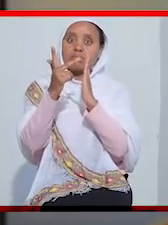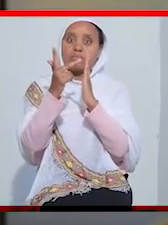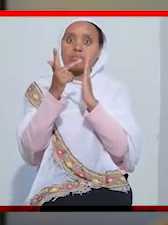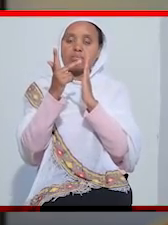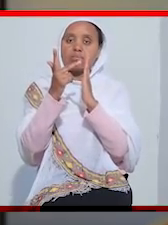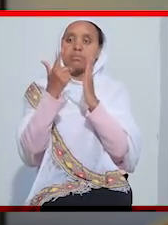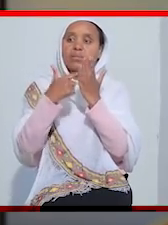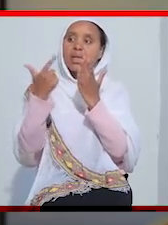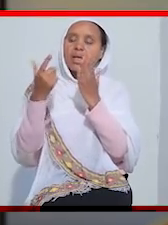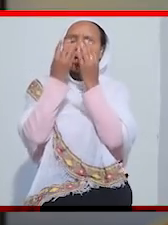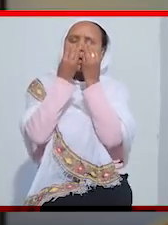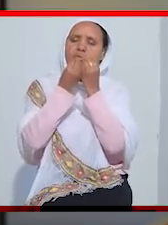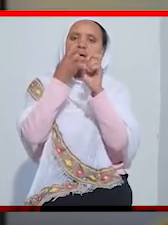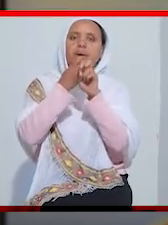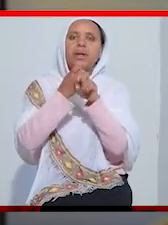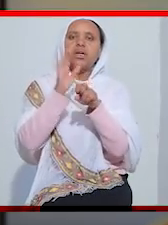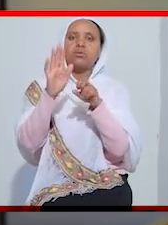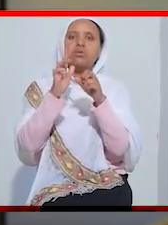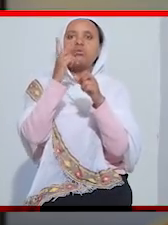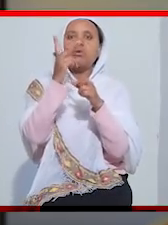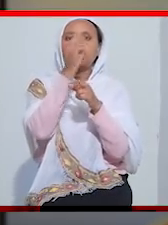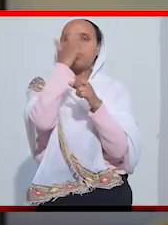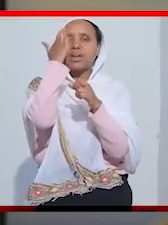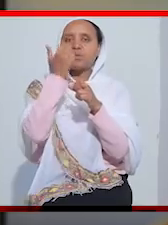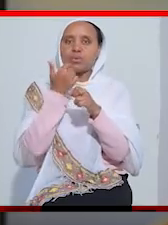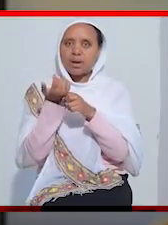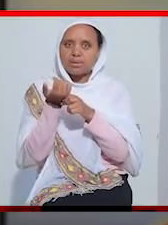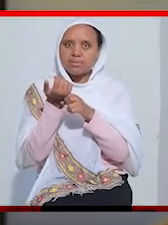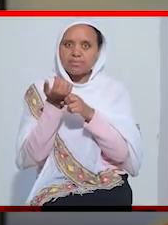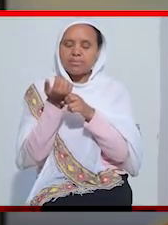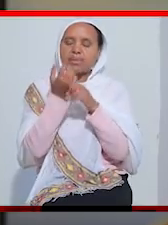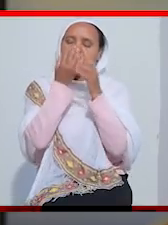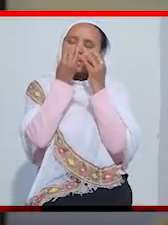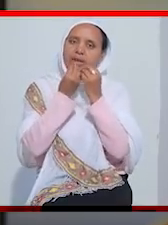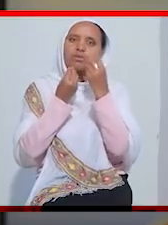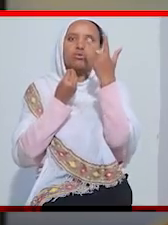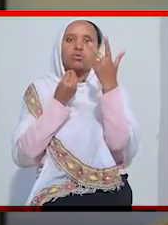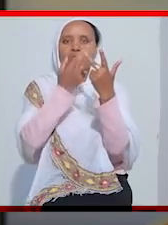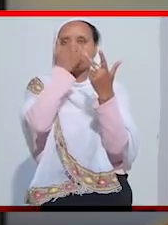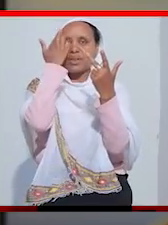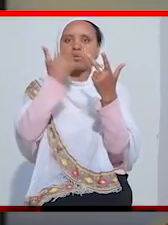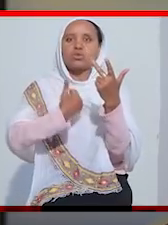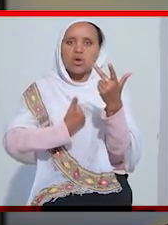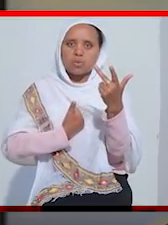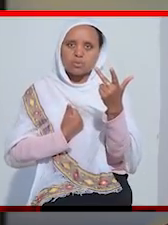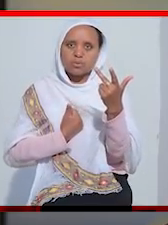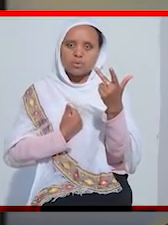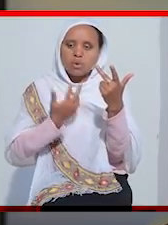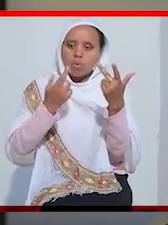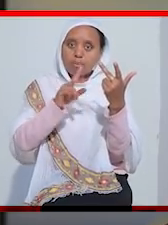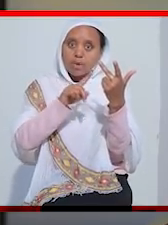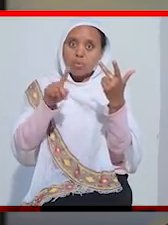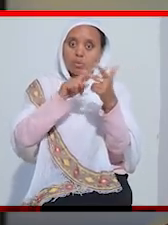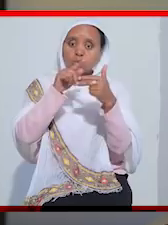በእንተ ሰለስቱ ግብር ይሄ እንቅልፍ የከበዳቸው ስለ ሶስት ምክንያቶች ነው ይላል። እንቅልፍ ሶስት ምክንያቶች